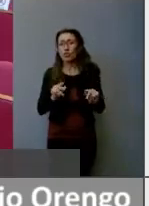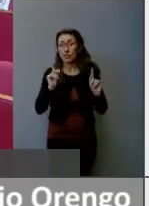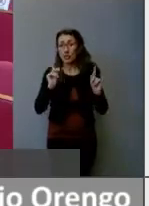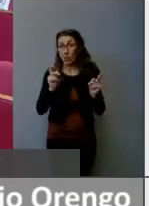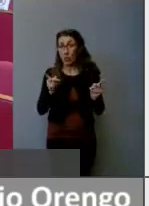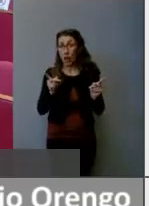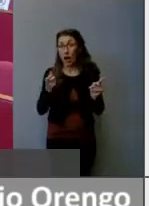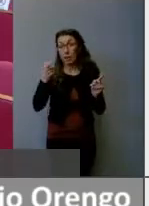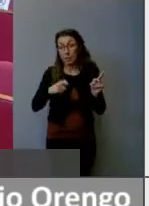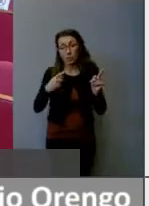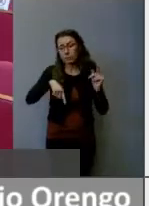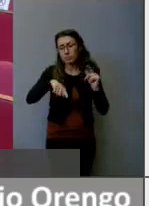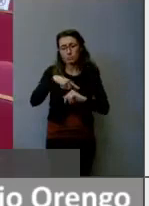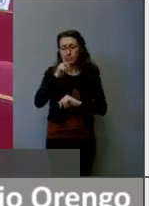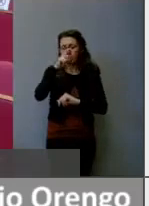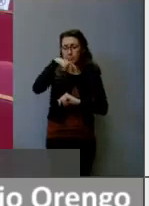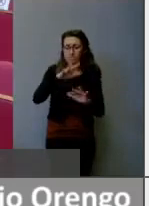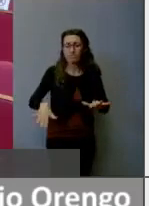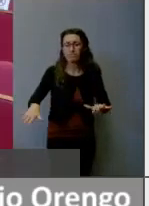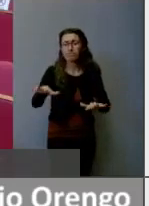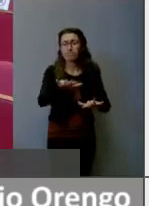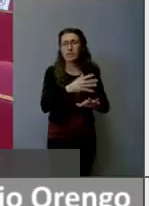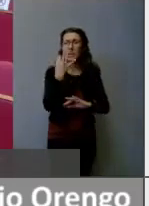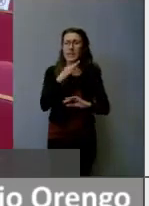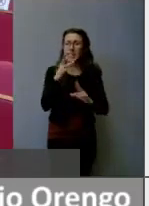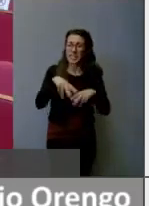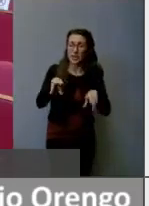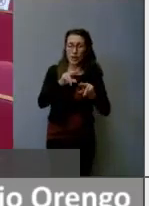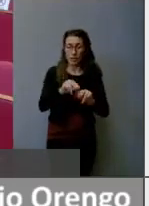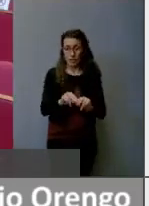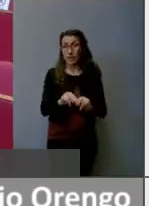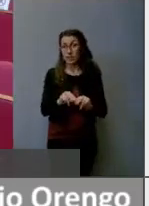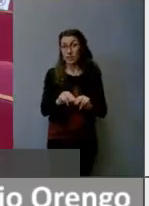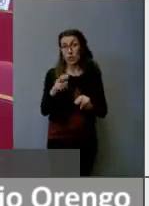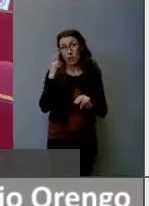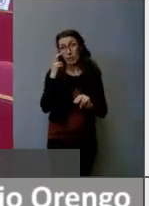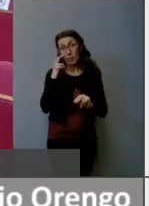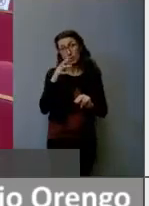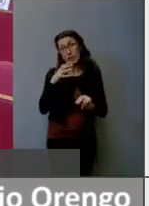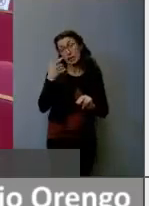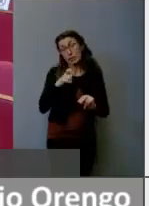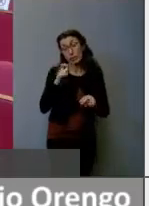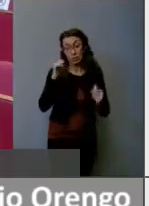molto importante per i cittadini di Bolzaneto e non solo. Grazie.